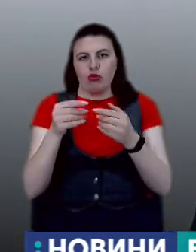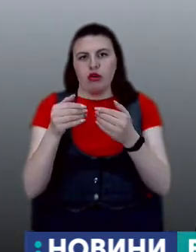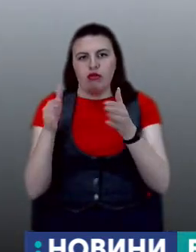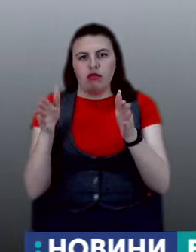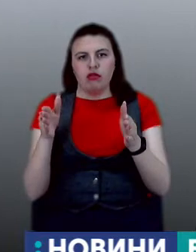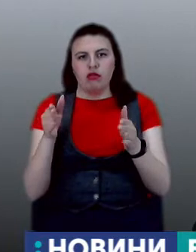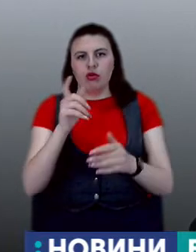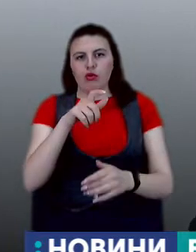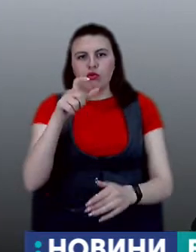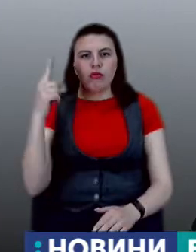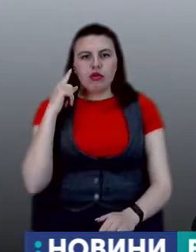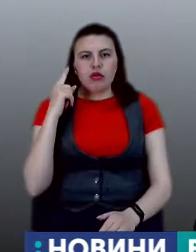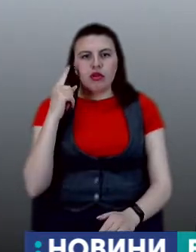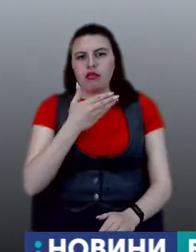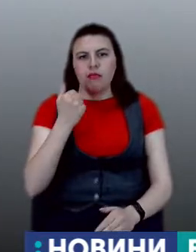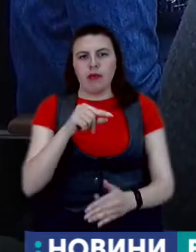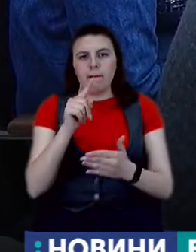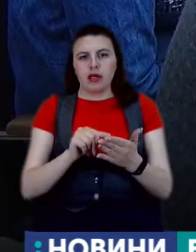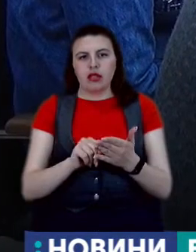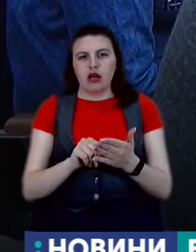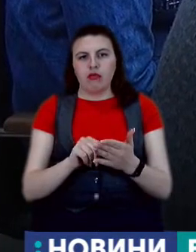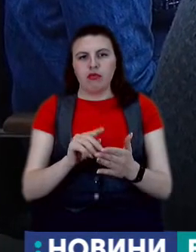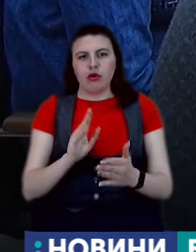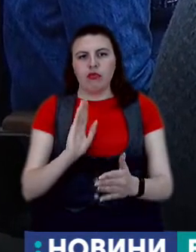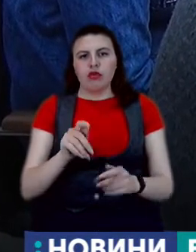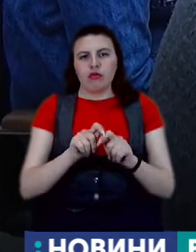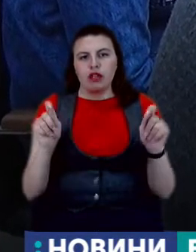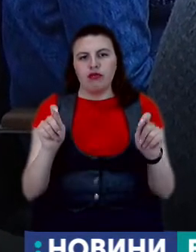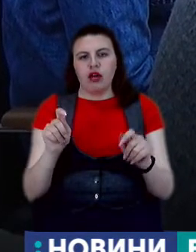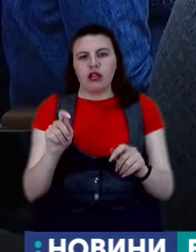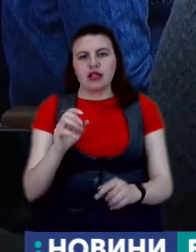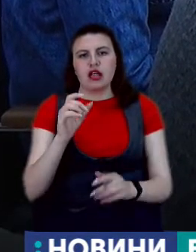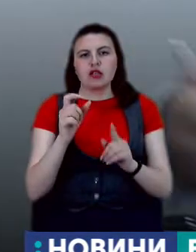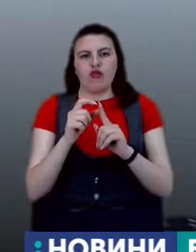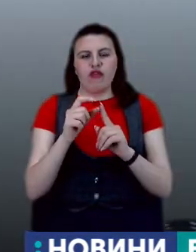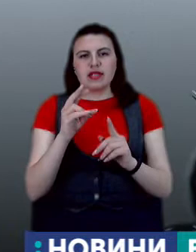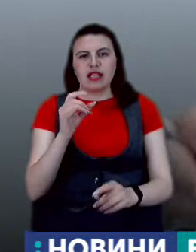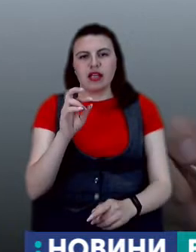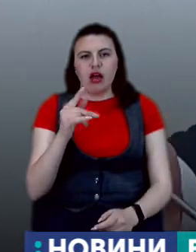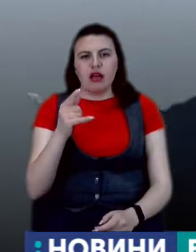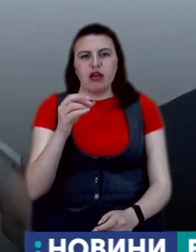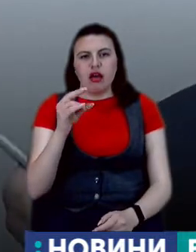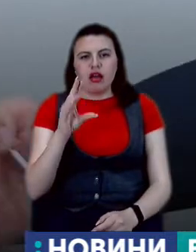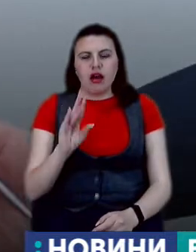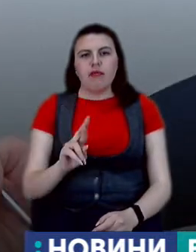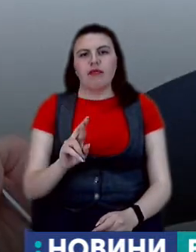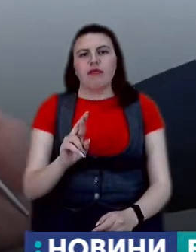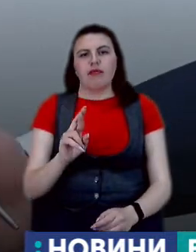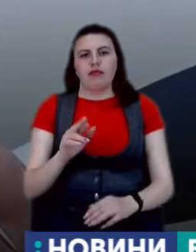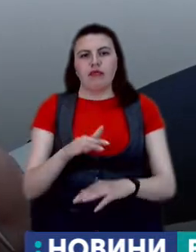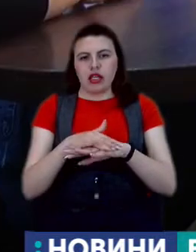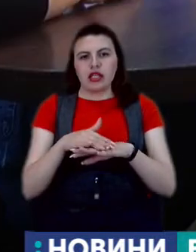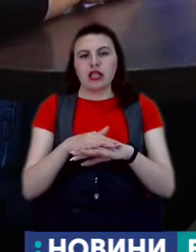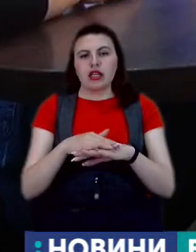питань. Розуміємо, що контрольована ситуація, будемо відкривати. За словами Сергія Гайдая, промислові ринки на Луганщині відкриють тільки тоді, коли